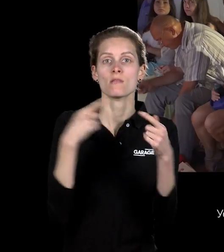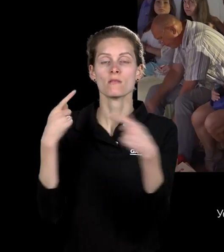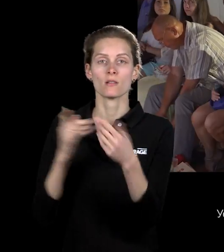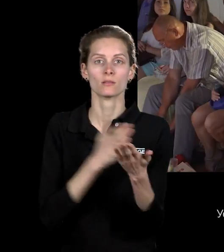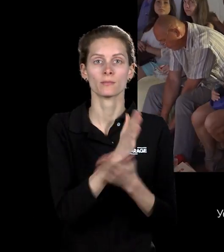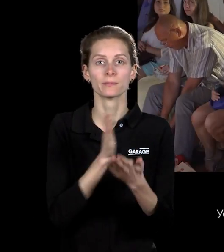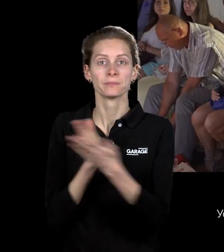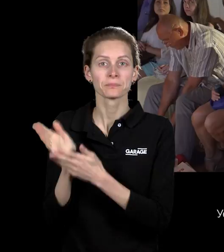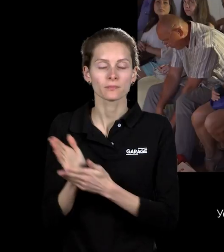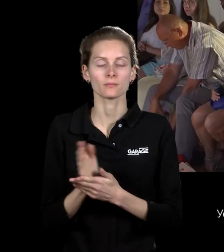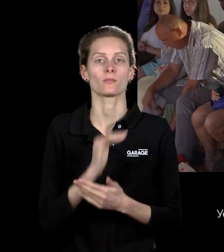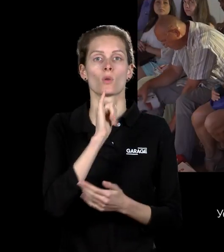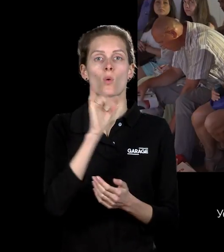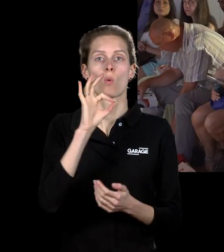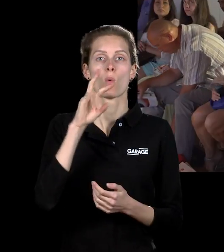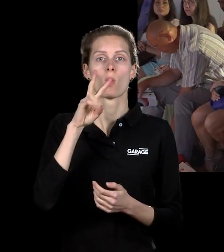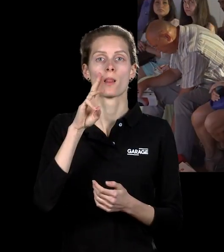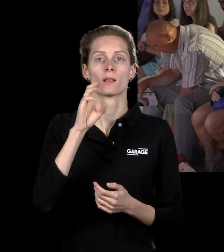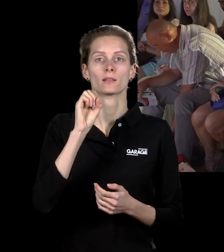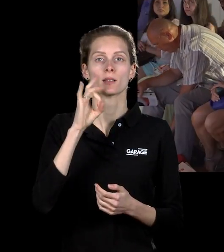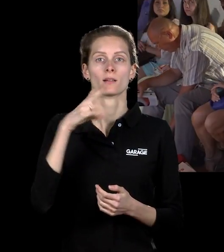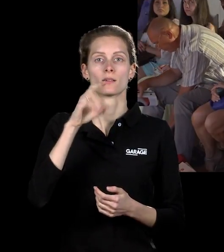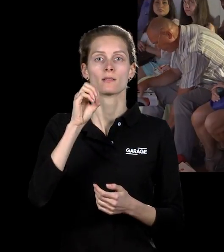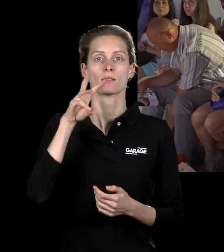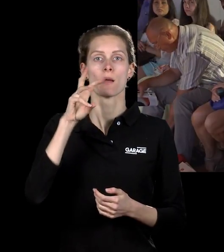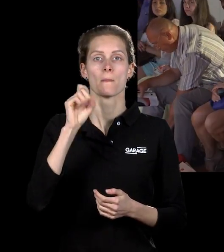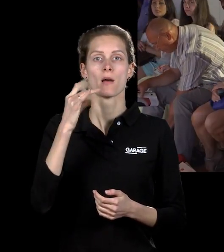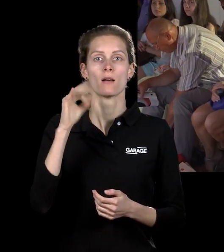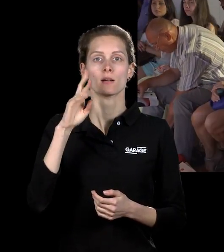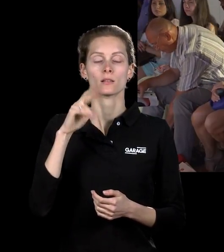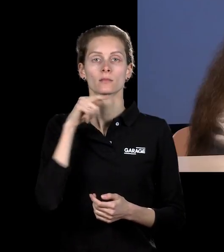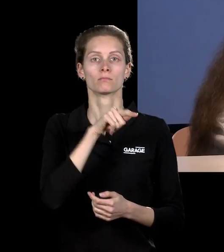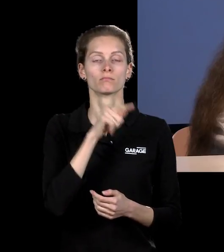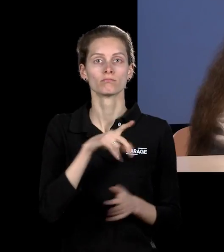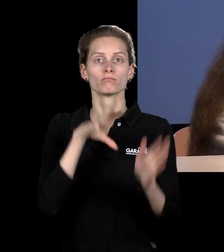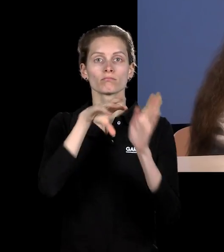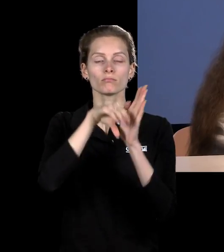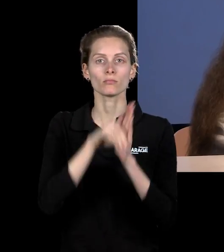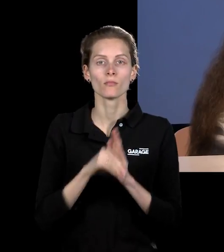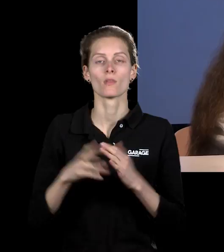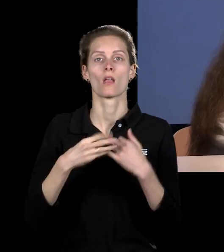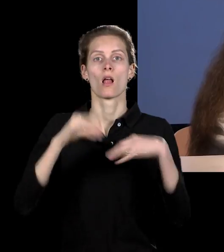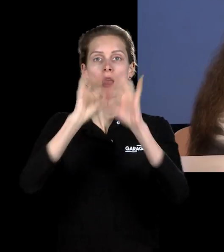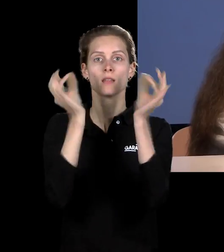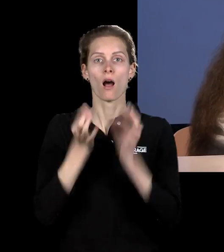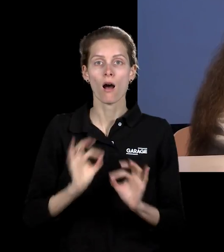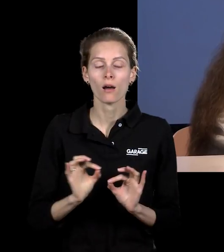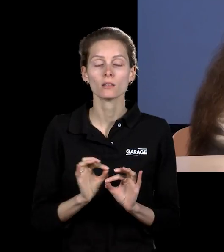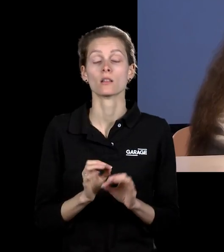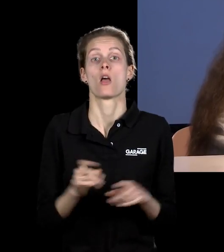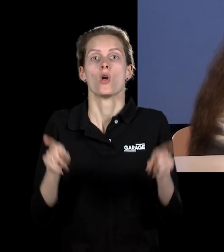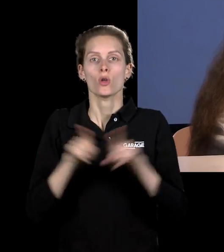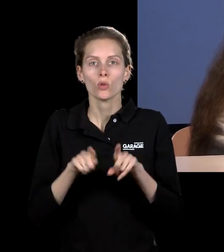можно, как правило, относят к ленд-арту, но на самом деле, как мы увидим, это художник, который достаточно близок и к минимализму, и, собственно, является одним